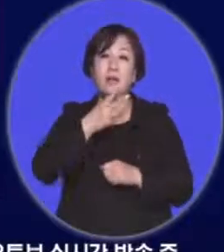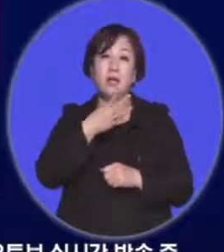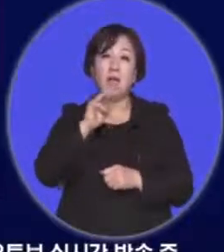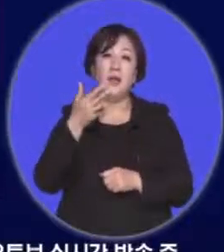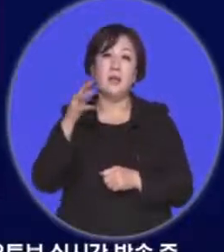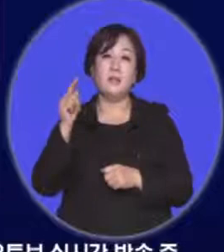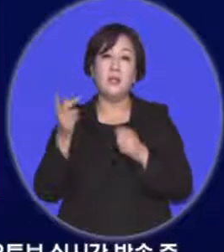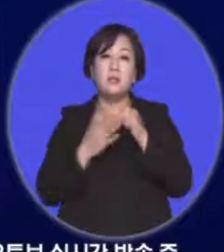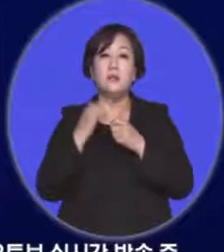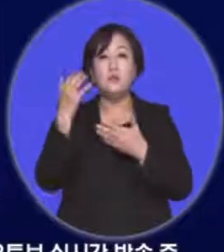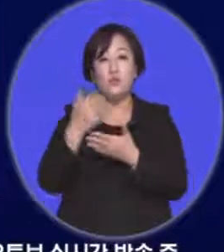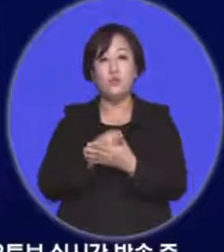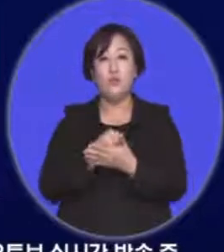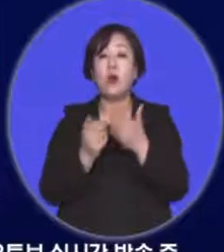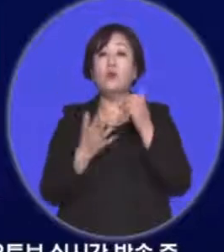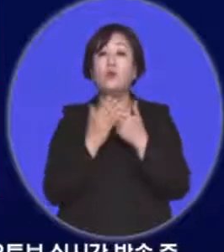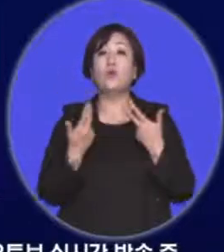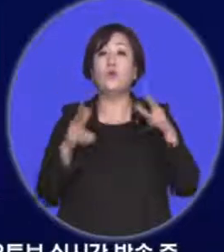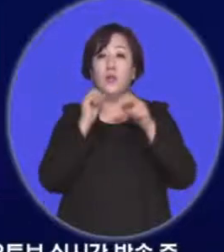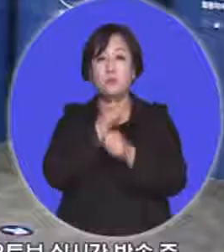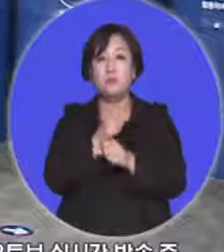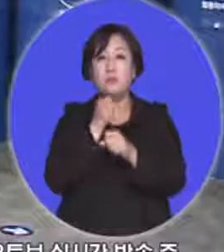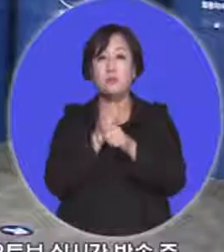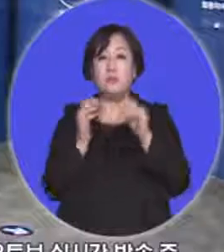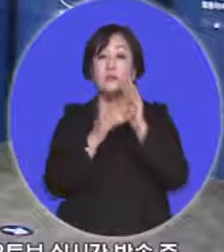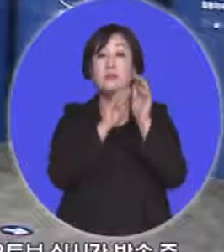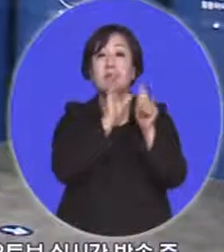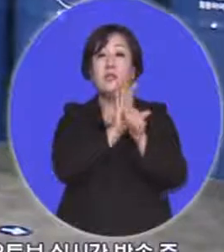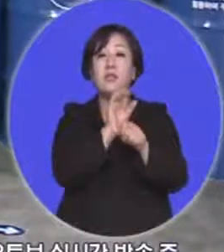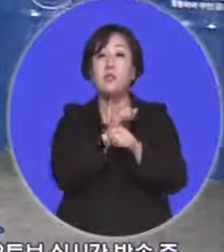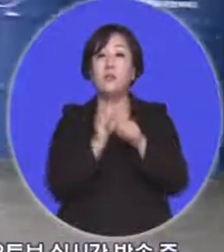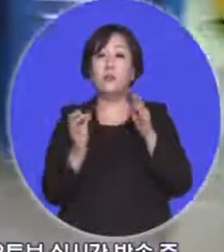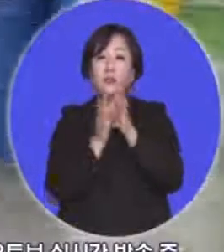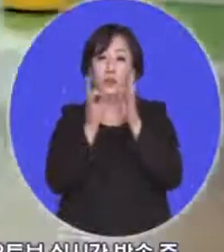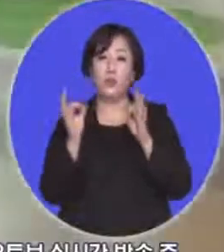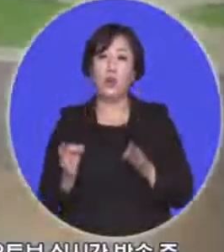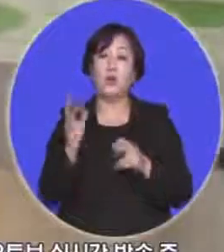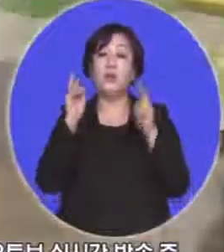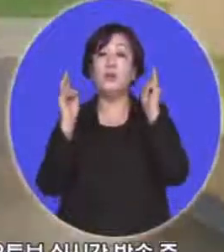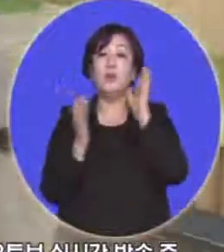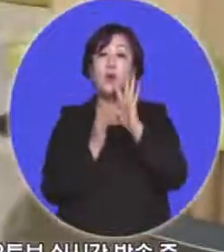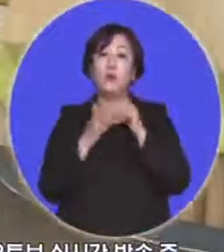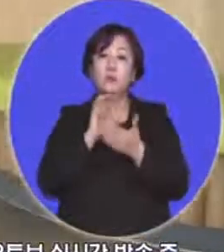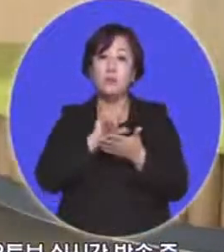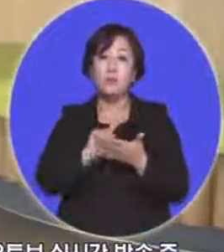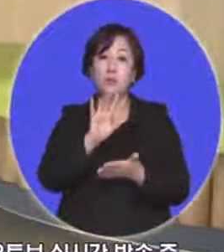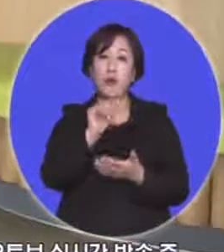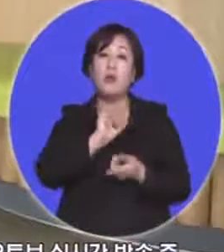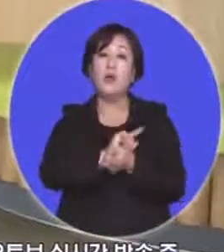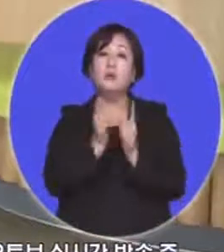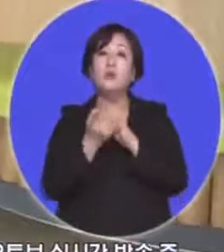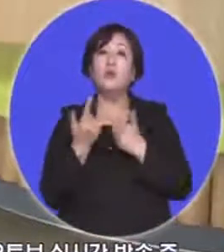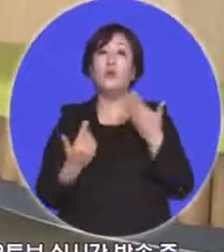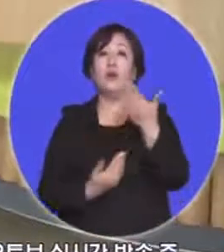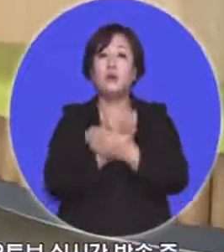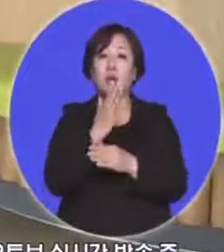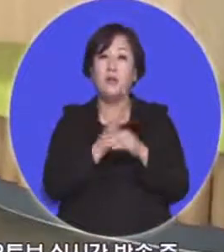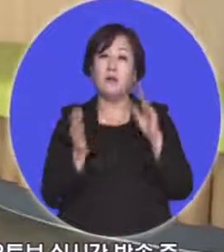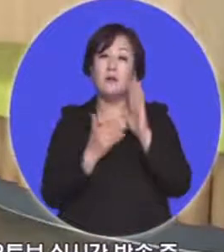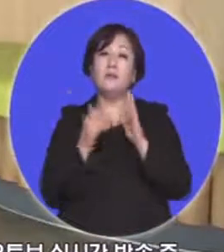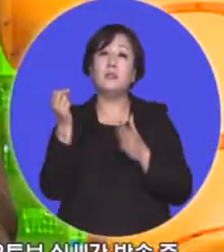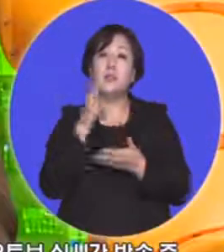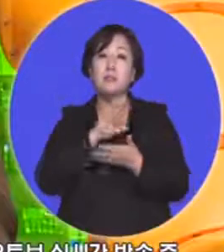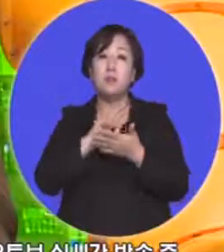수고와 놀이기구 제작을 책임집니다 그동안 기업 자치단체와 해법을 통해 다양한 재활용